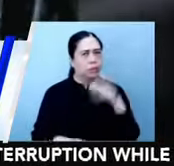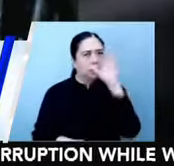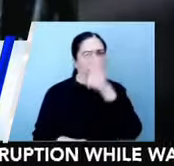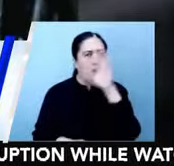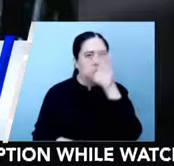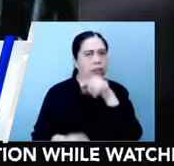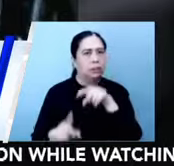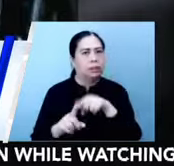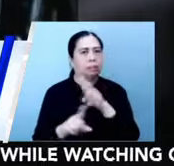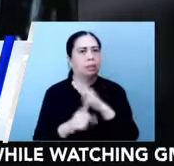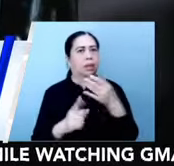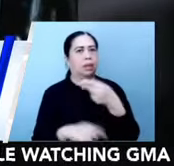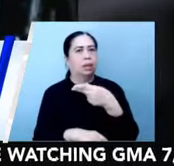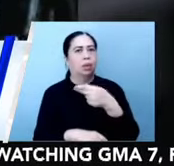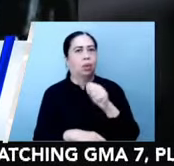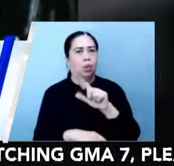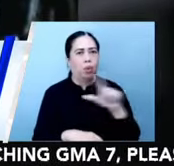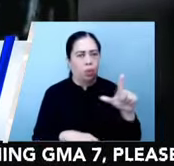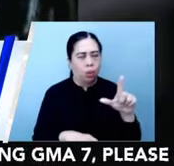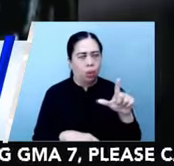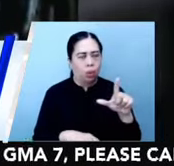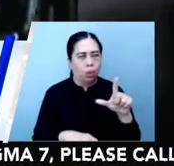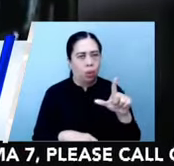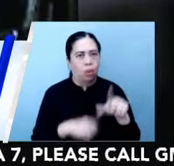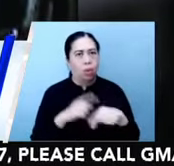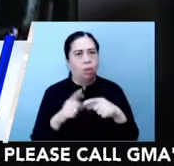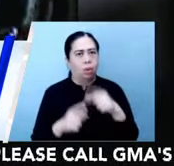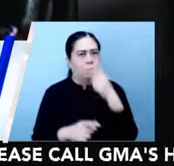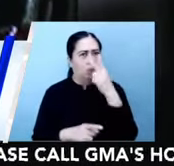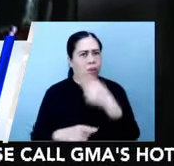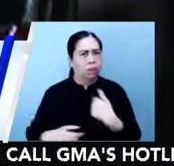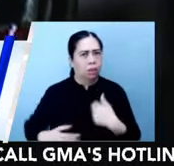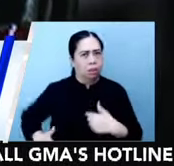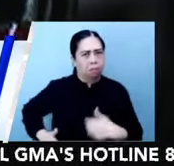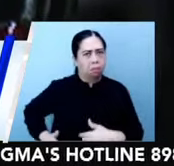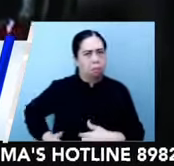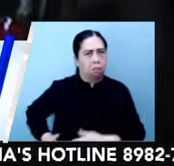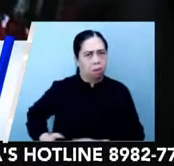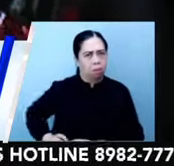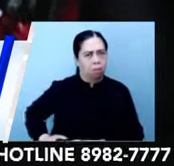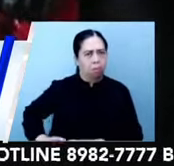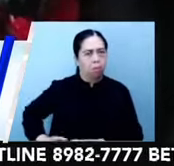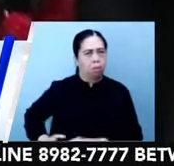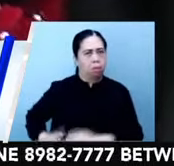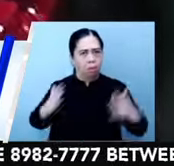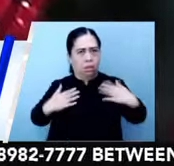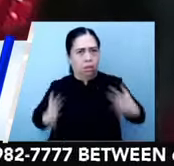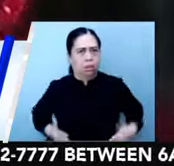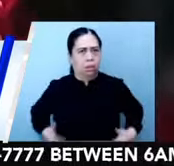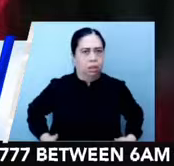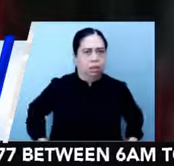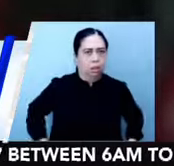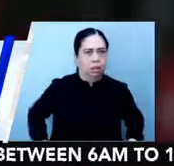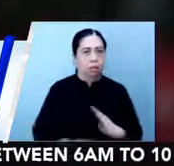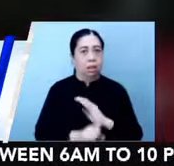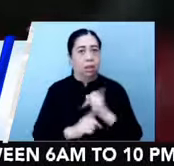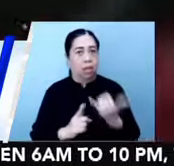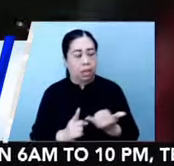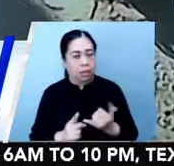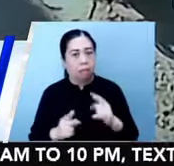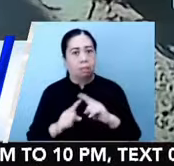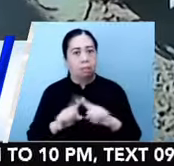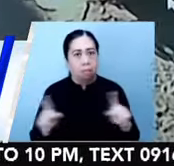hall. Nang makitang may nakaumbok sa bewang ng lalaki, sinubukan siyang kapkapan ng mga taga-barangay pero nakatakbo